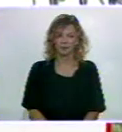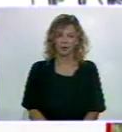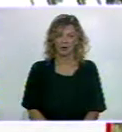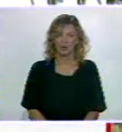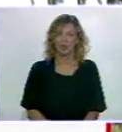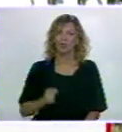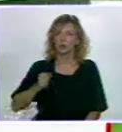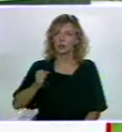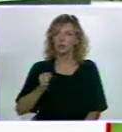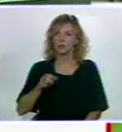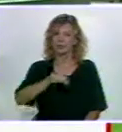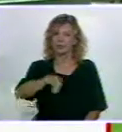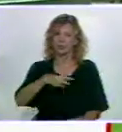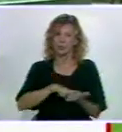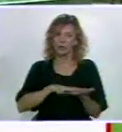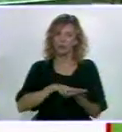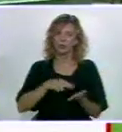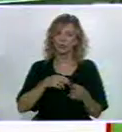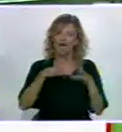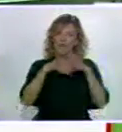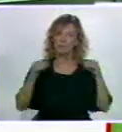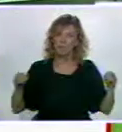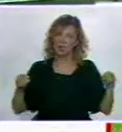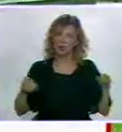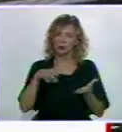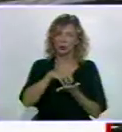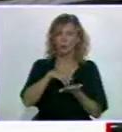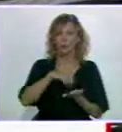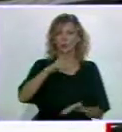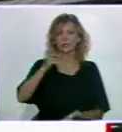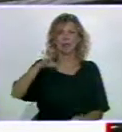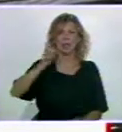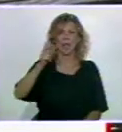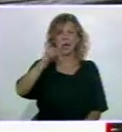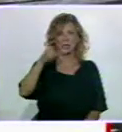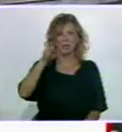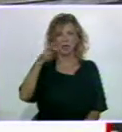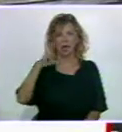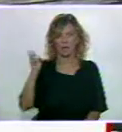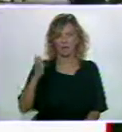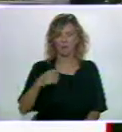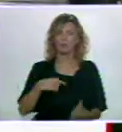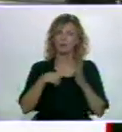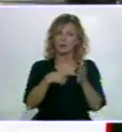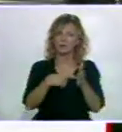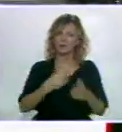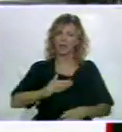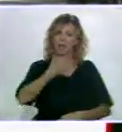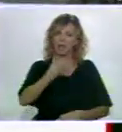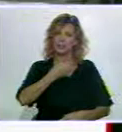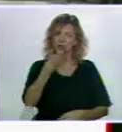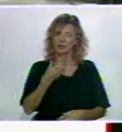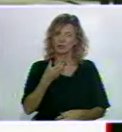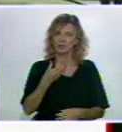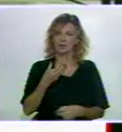Situația turismului vâlcean, care a pierdut spații de cazare, deși zona este tot mai căutată de turiști, a fost prezentată în ședința Comisiei de Dialog Social de la